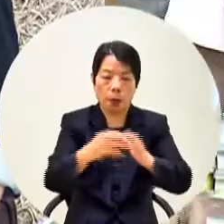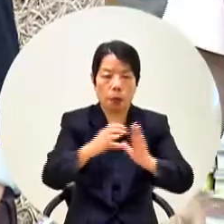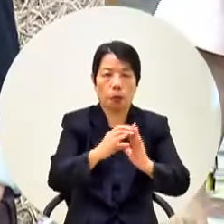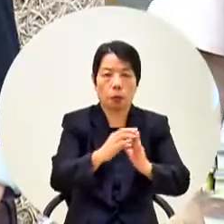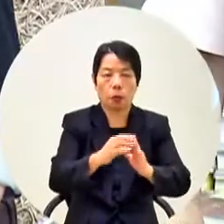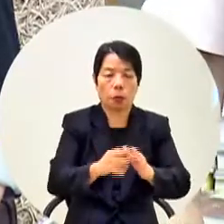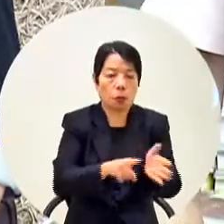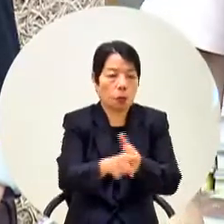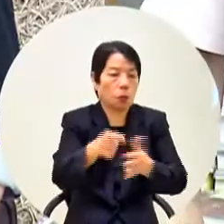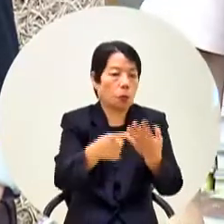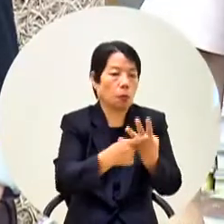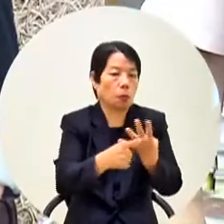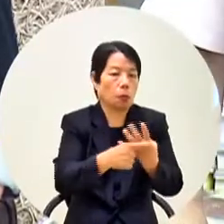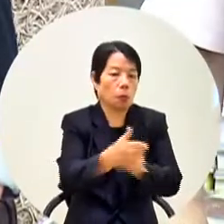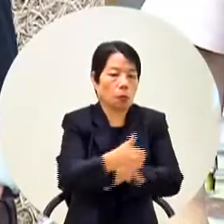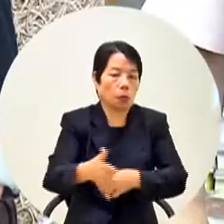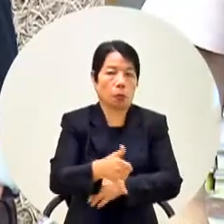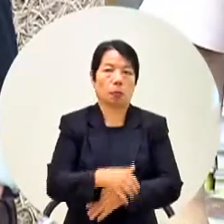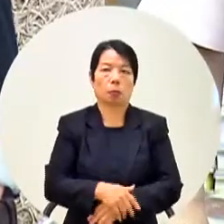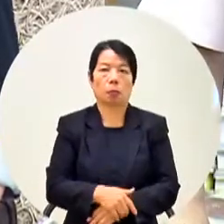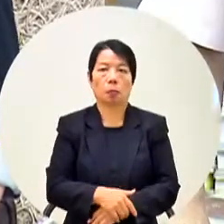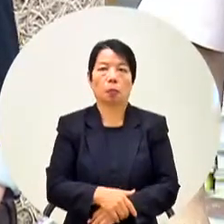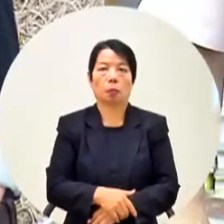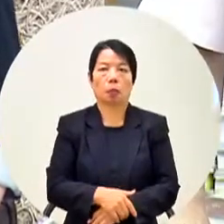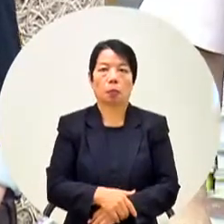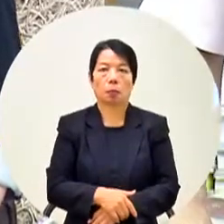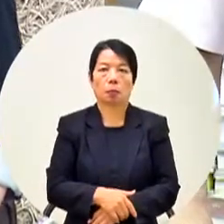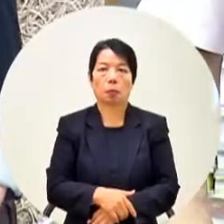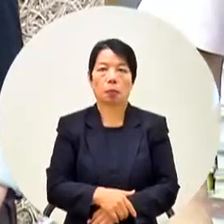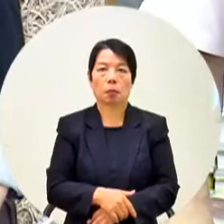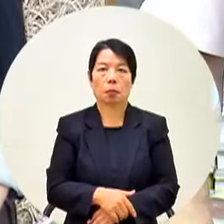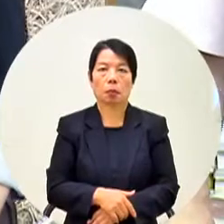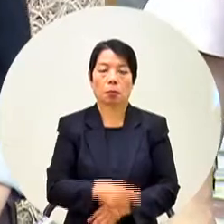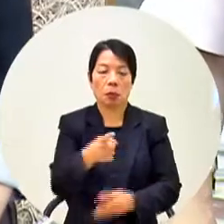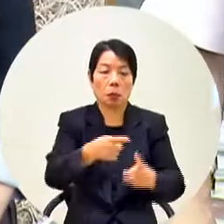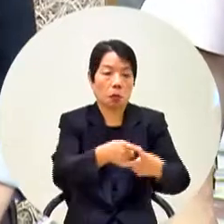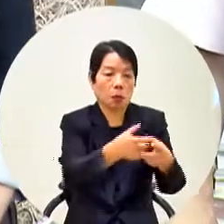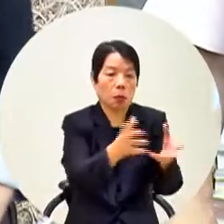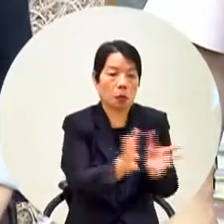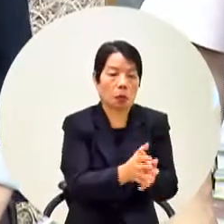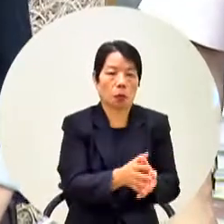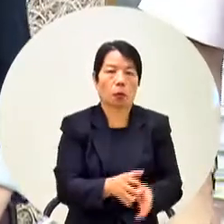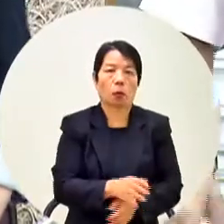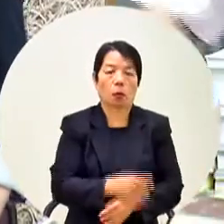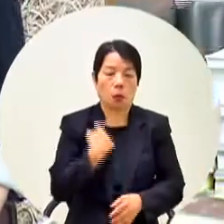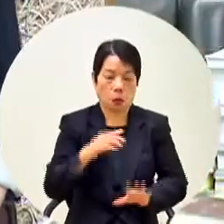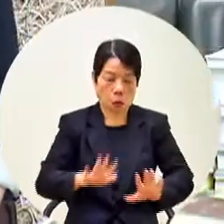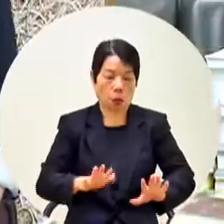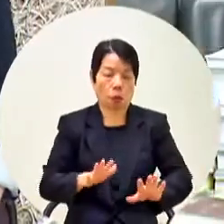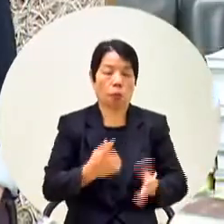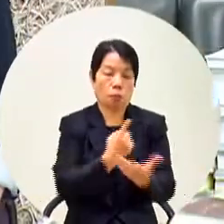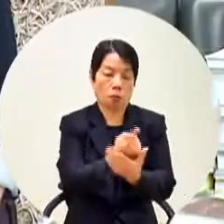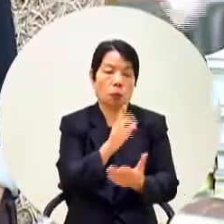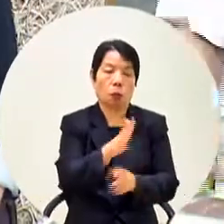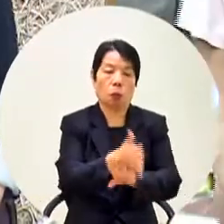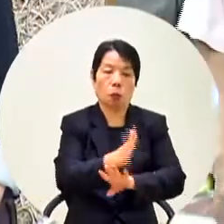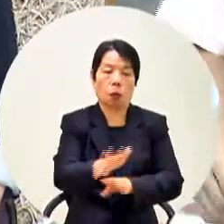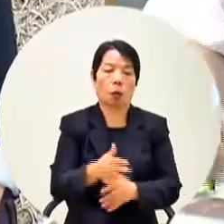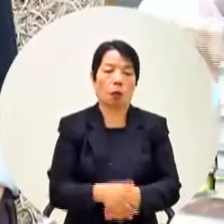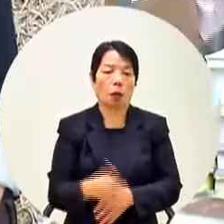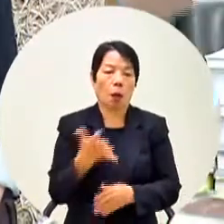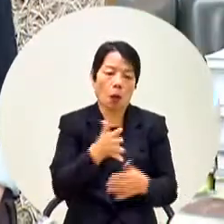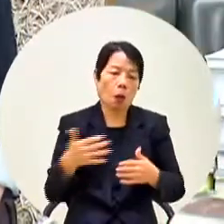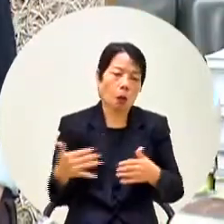业，我讲实在啦，恁小组我曾经伫遮。安那问安那倒